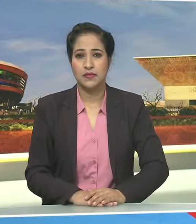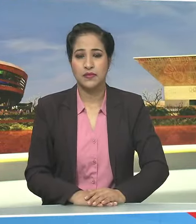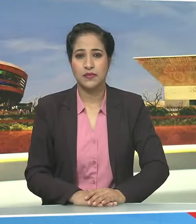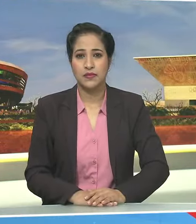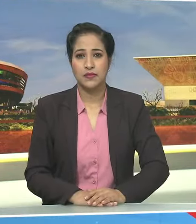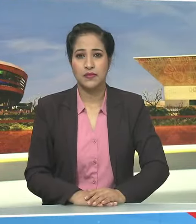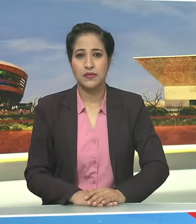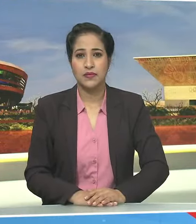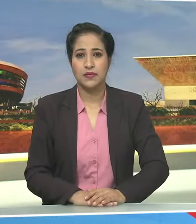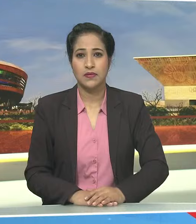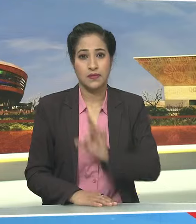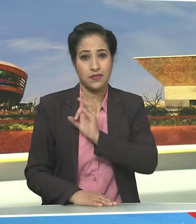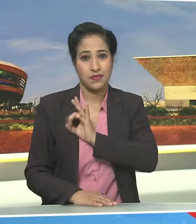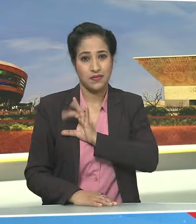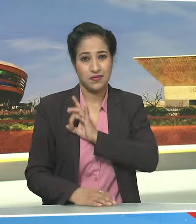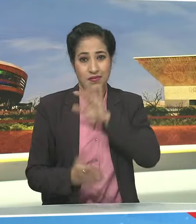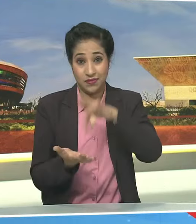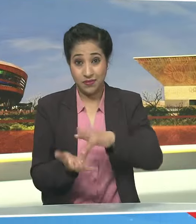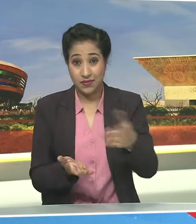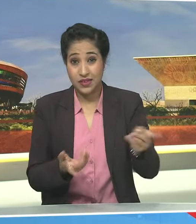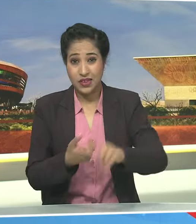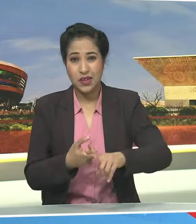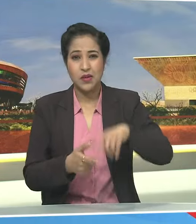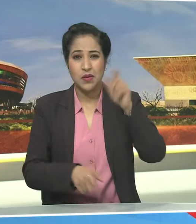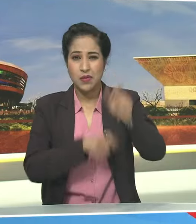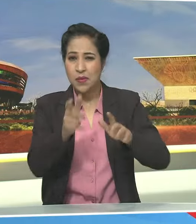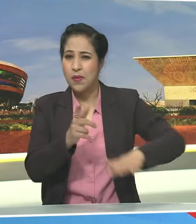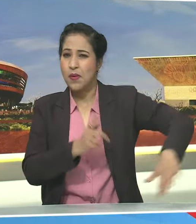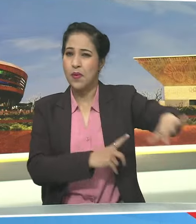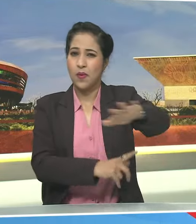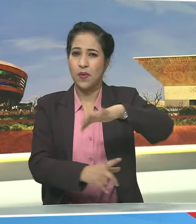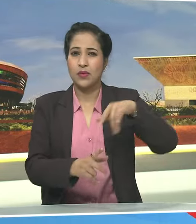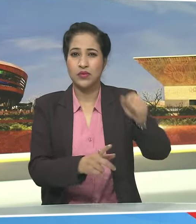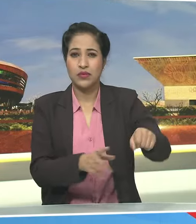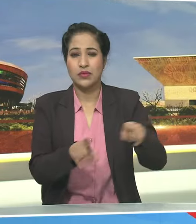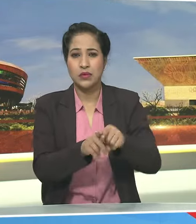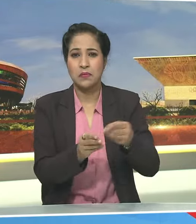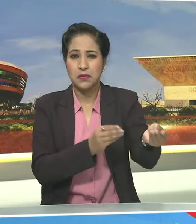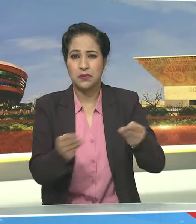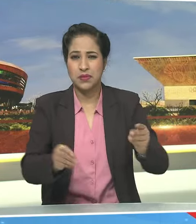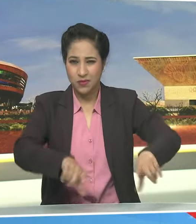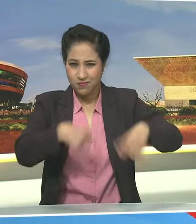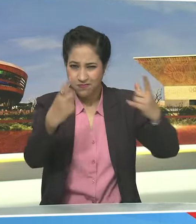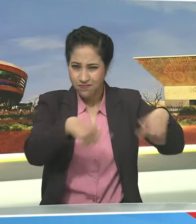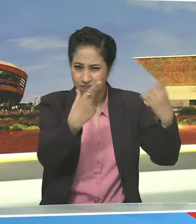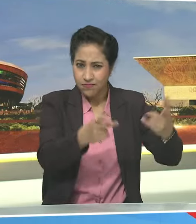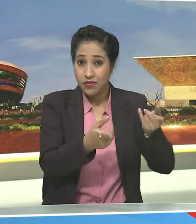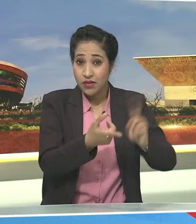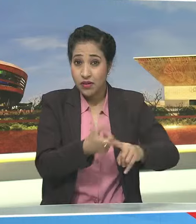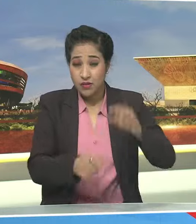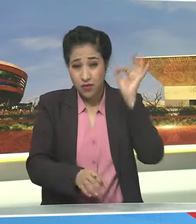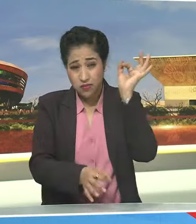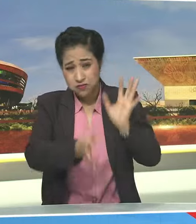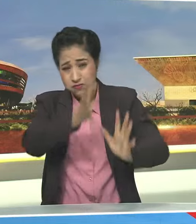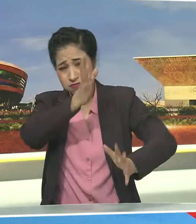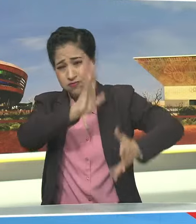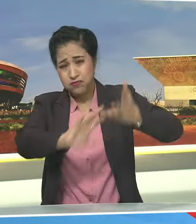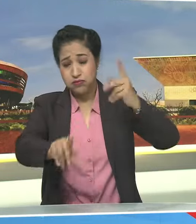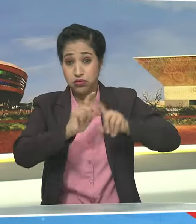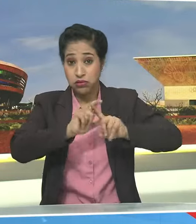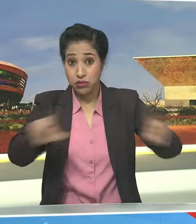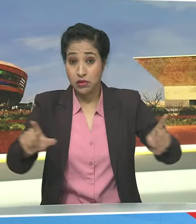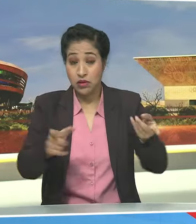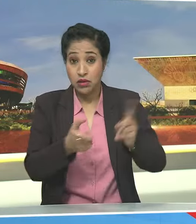है और चिली में घनी आबादी वाले इलाके के आसपास के जंगलों में लगी भीषण आग